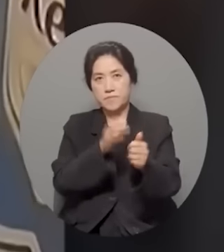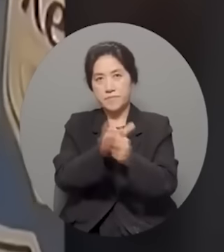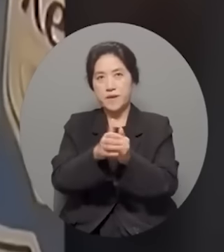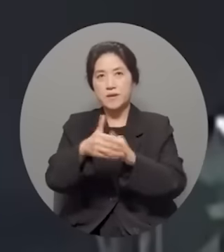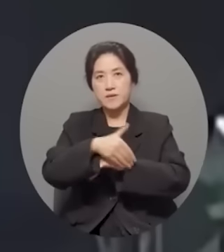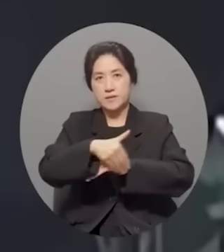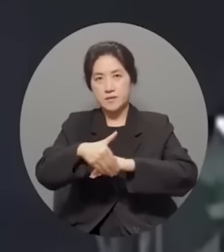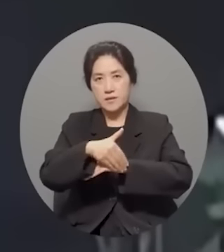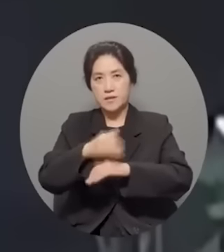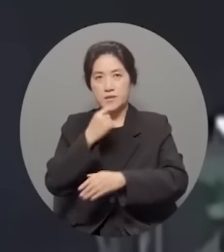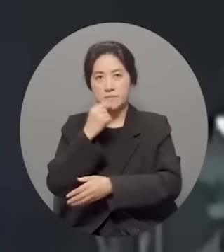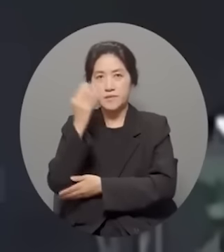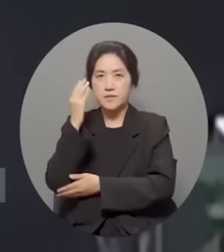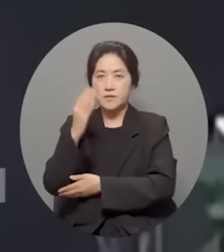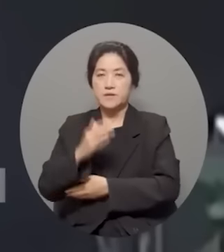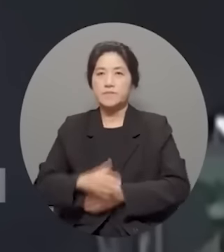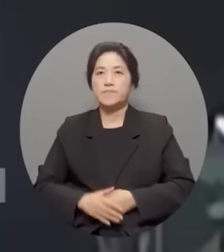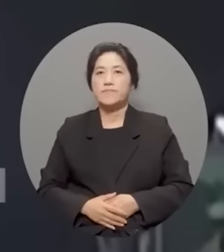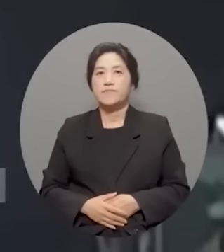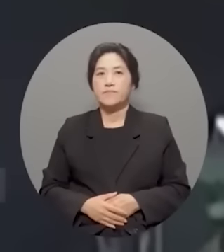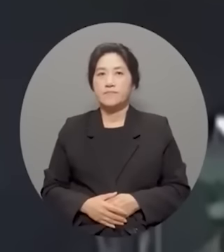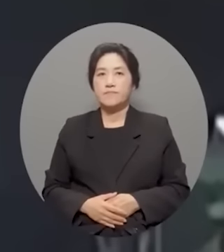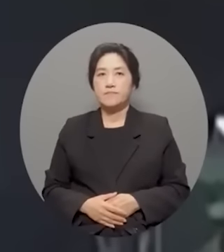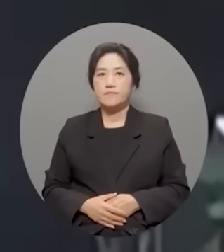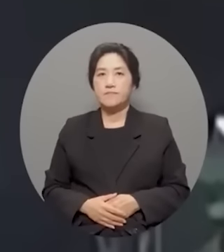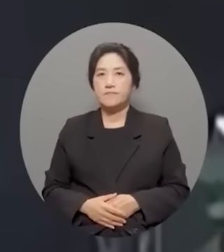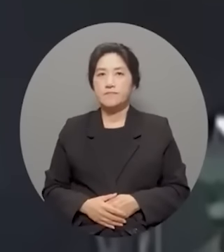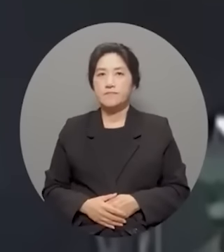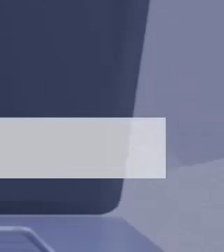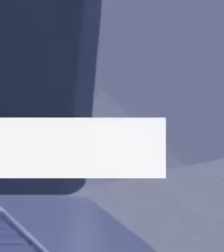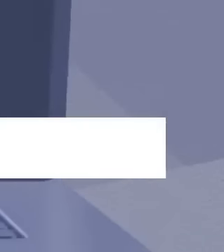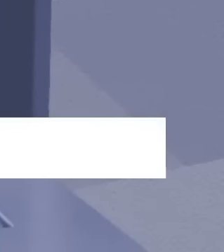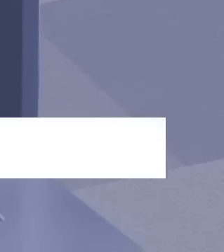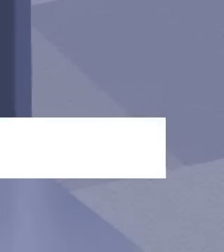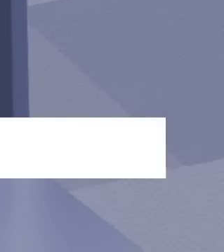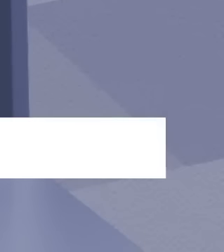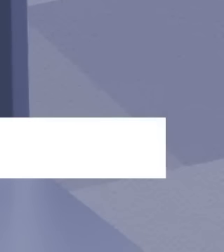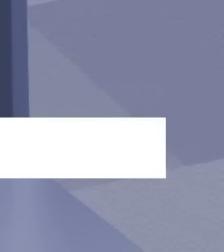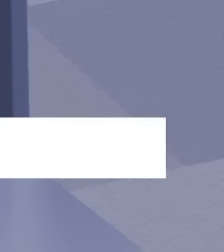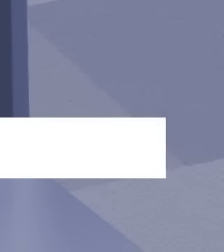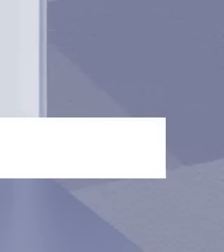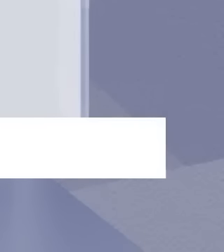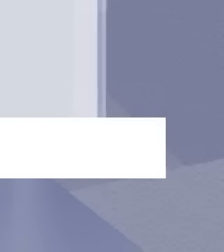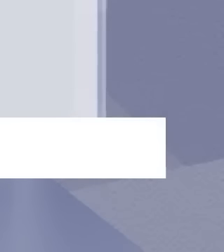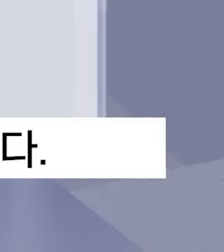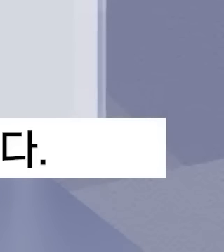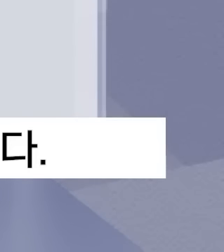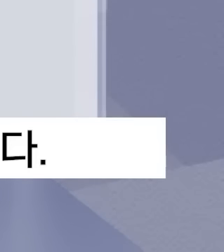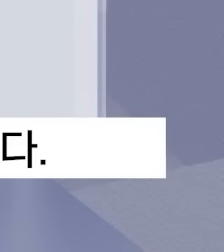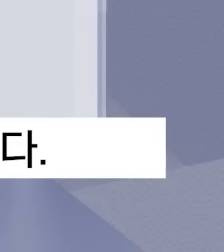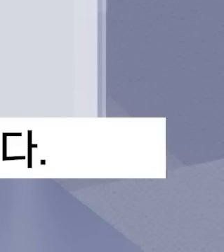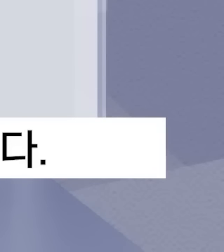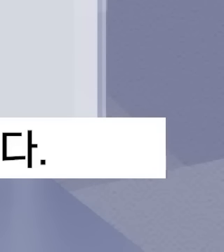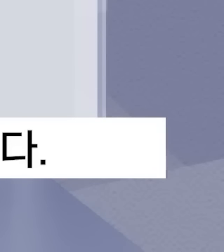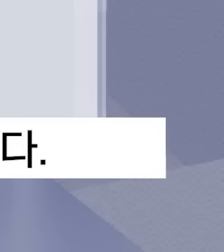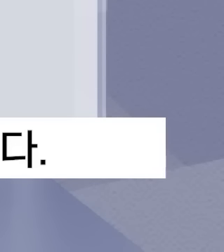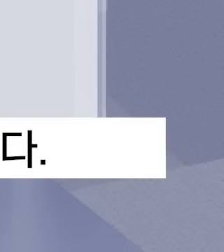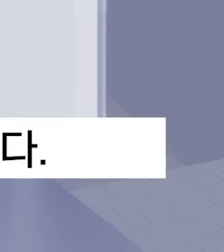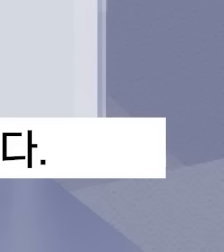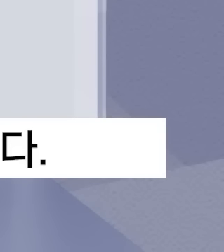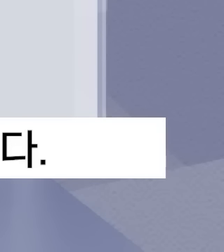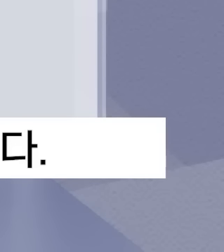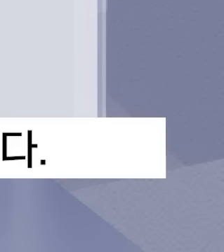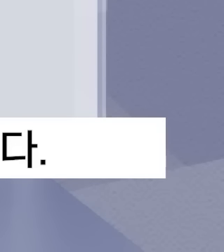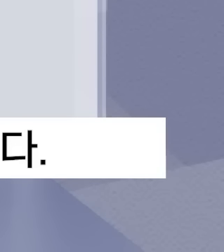예정이라고 밝혔습니다 MBC 뉴스 변입니다 한 온라인 자영업자 커뮤니티에 마음이 힘드네요라며